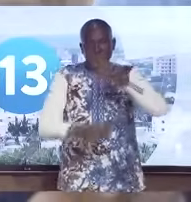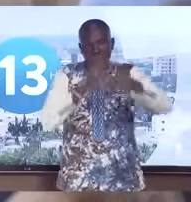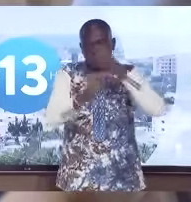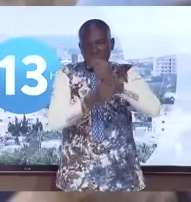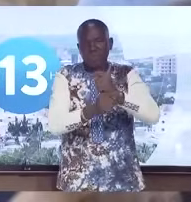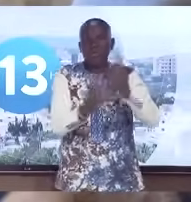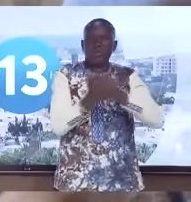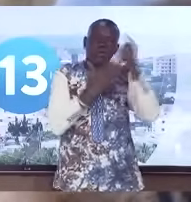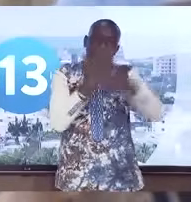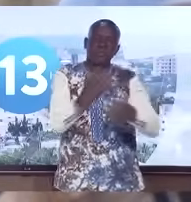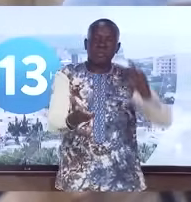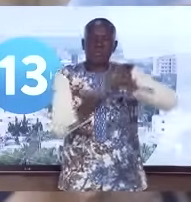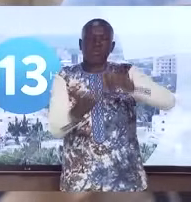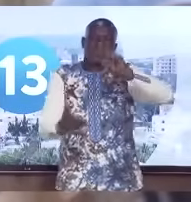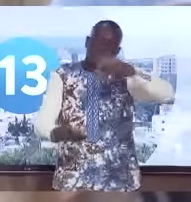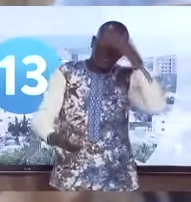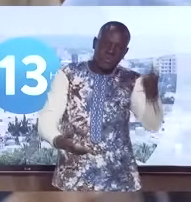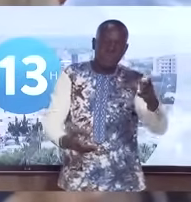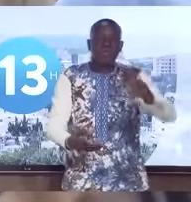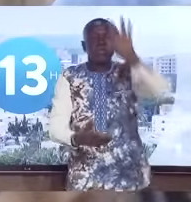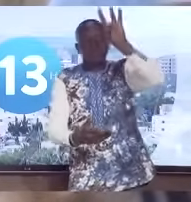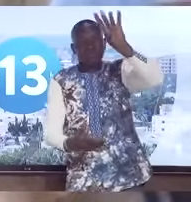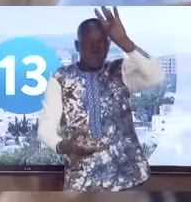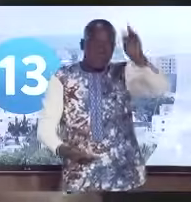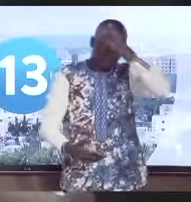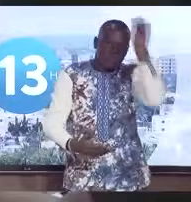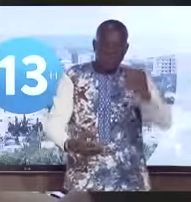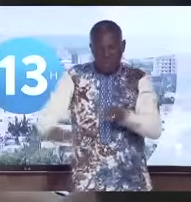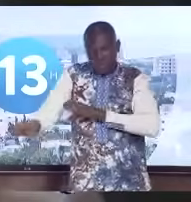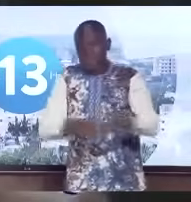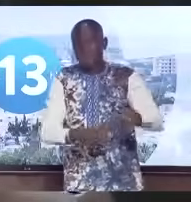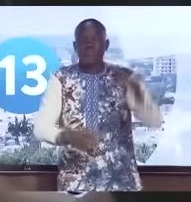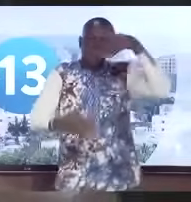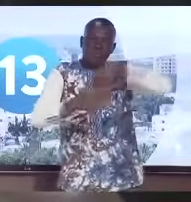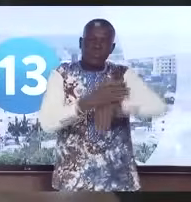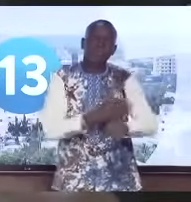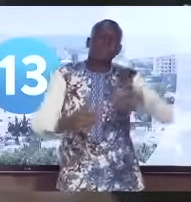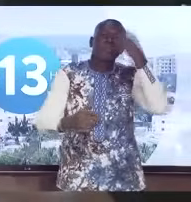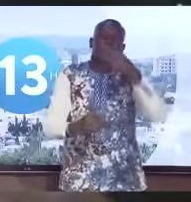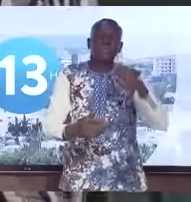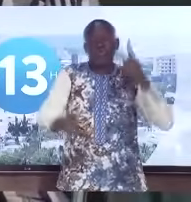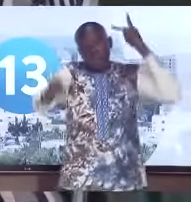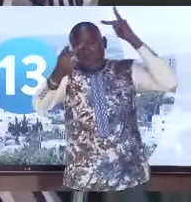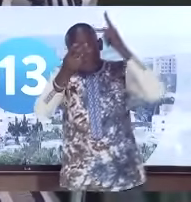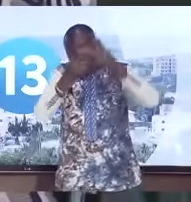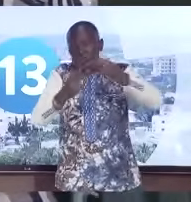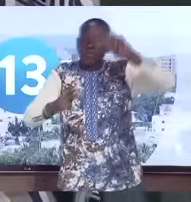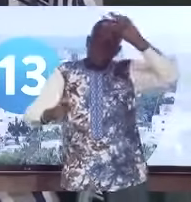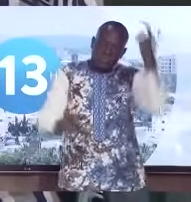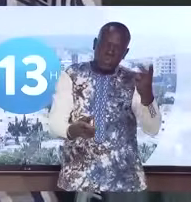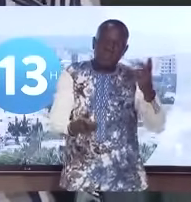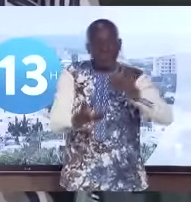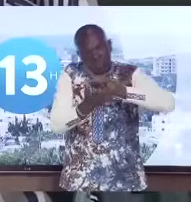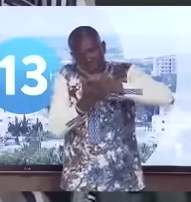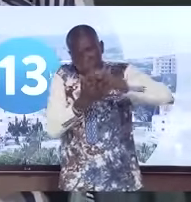activités programmées en 2024, 94 ont été réalisées, Pour ce qui est des perspectives pour le deuxième semestre de